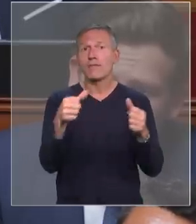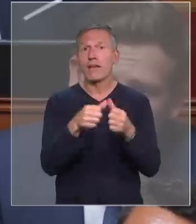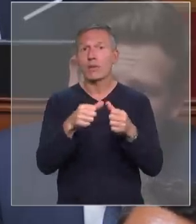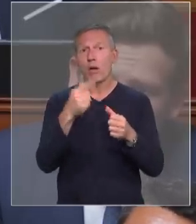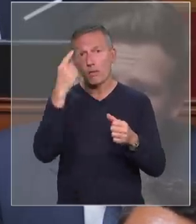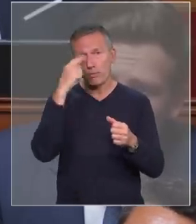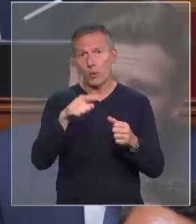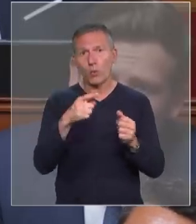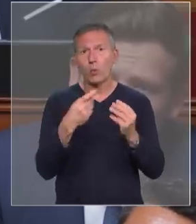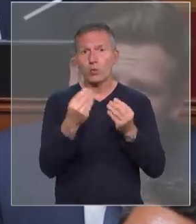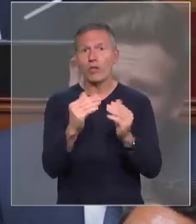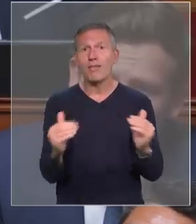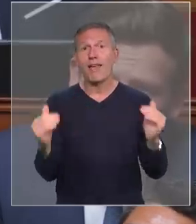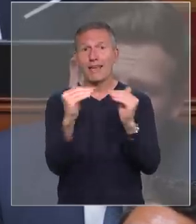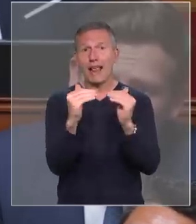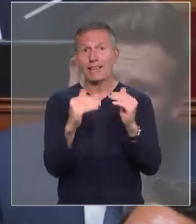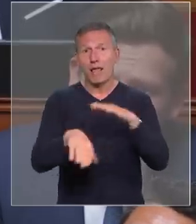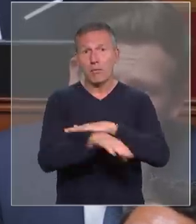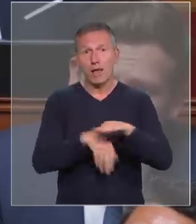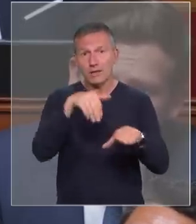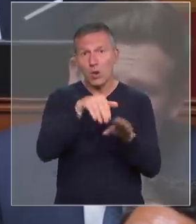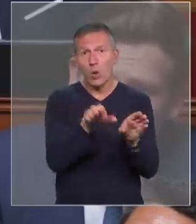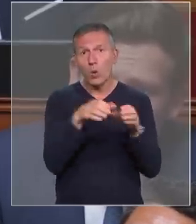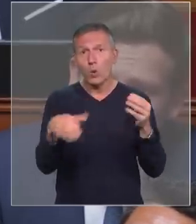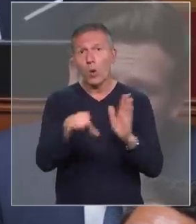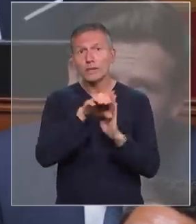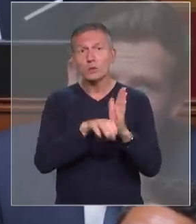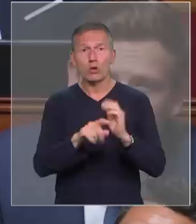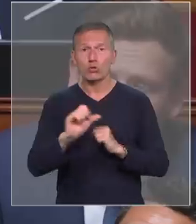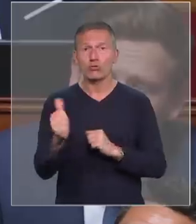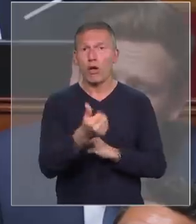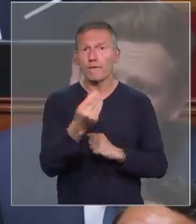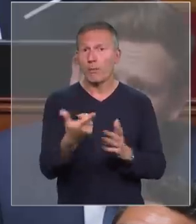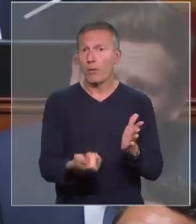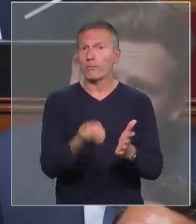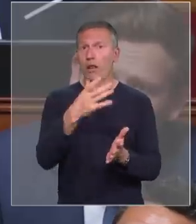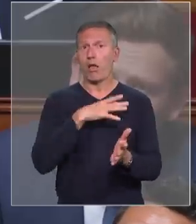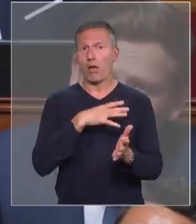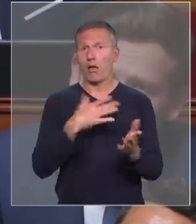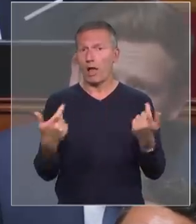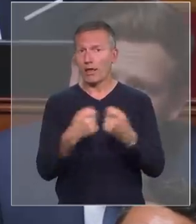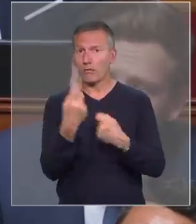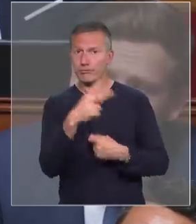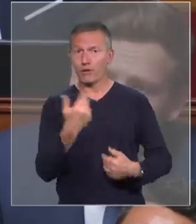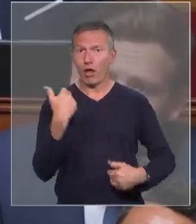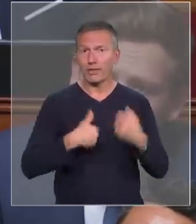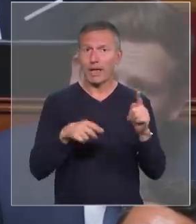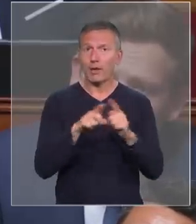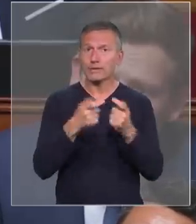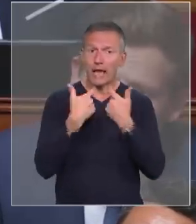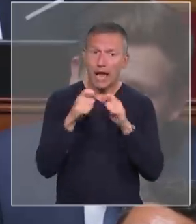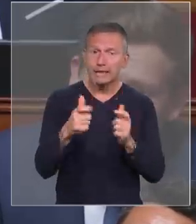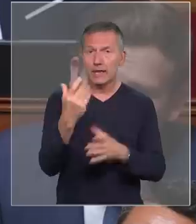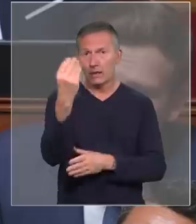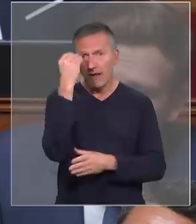appliquer le principe d'égalité, qui est un principe constitutionnel, et permettre à ces enfants de bénéficier d'une éducation adaptée à leur handicap, et donc d'accéder au